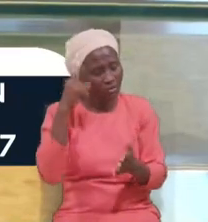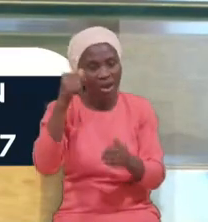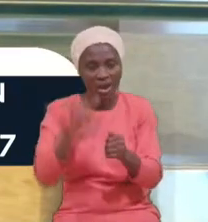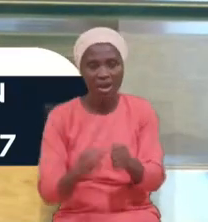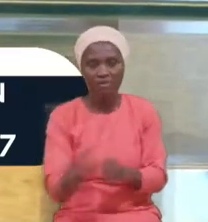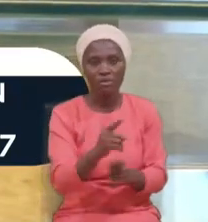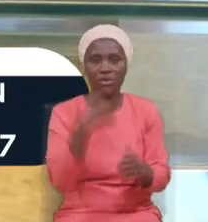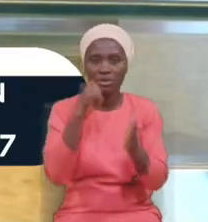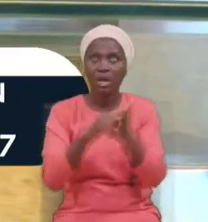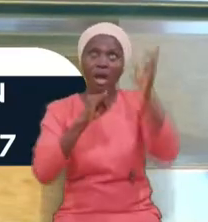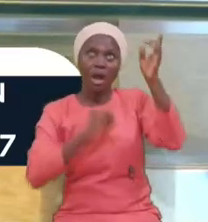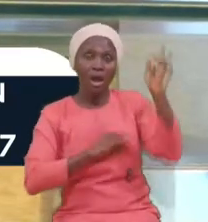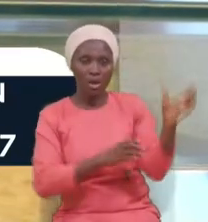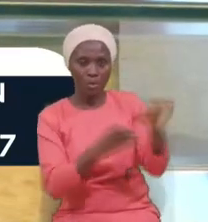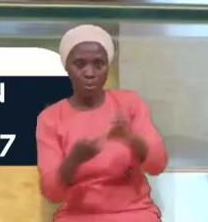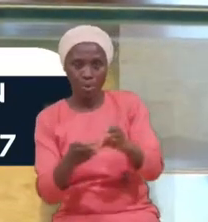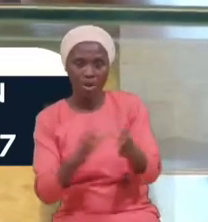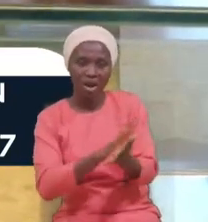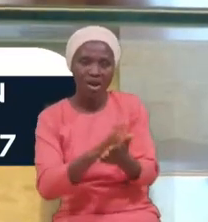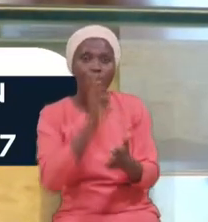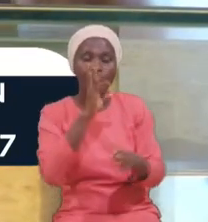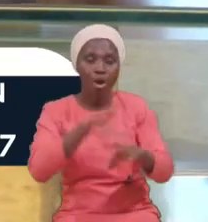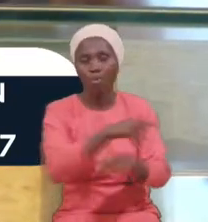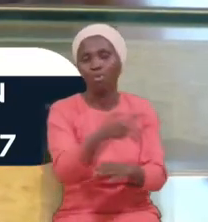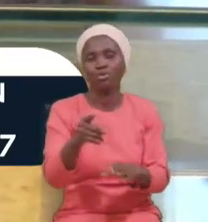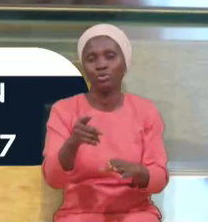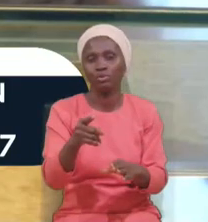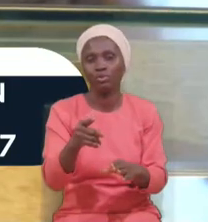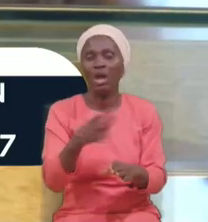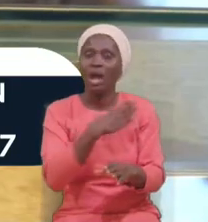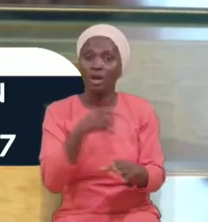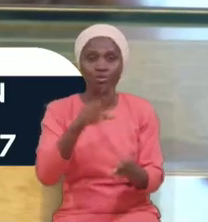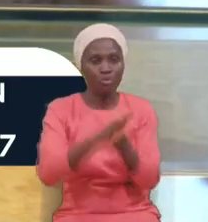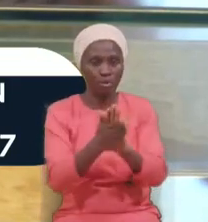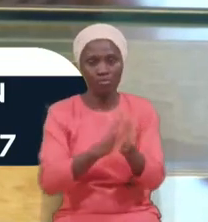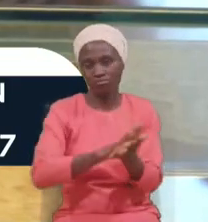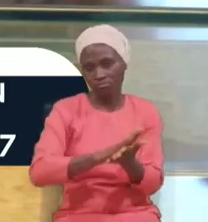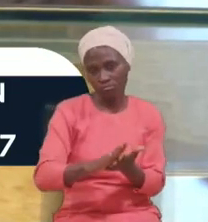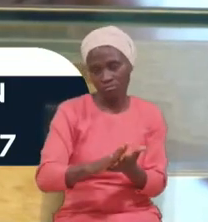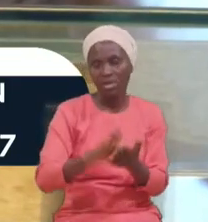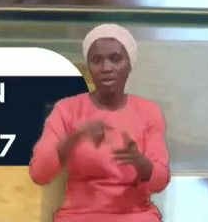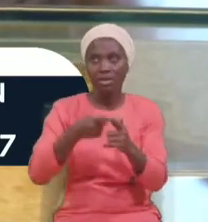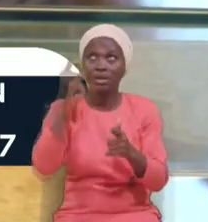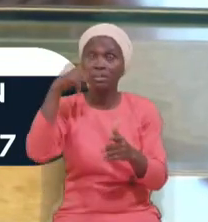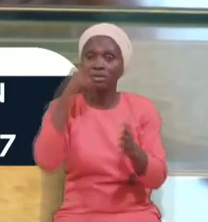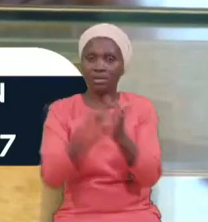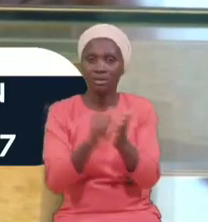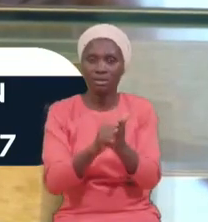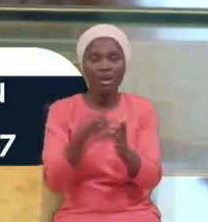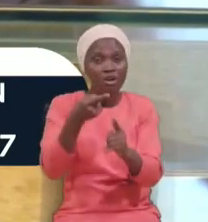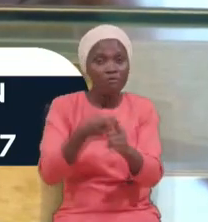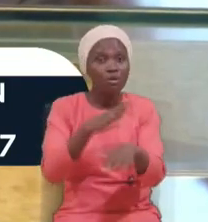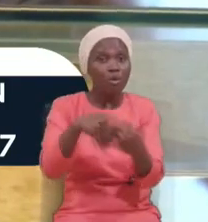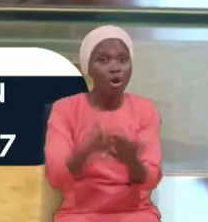bien la purification d'un lépreux, mais de tout le monde. Je répandrai sur vous une eau pure et vous serez purs. Je